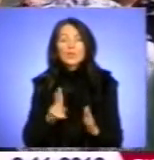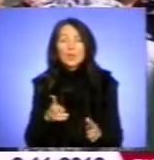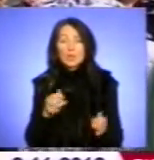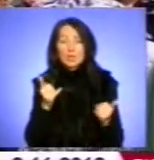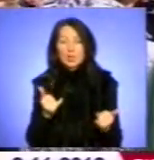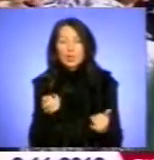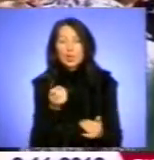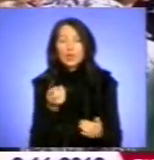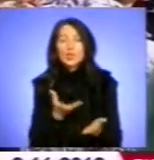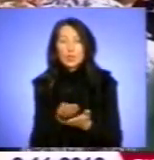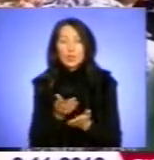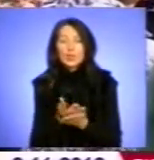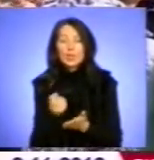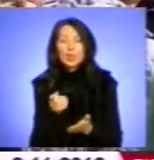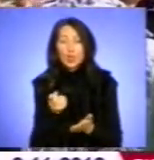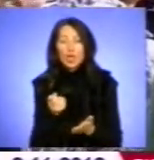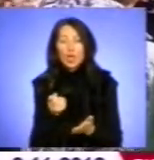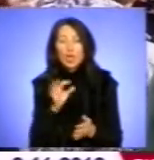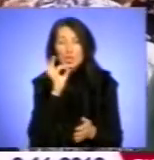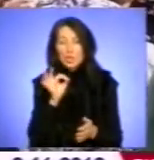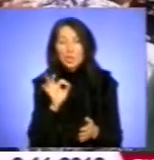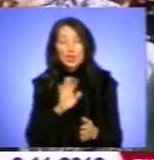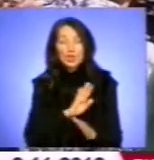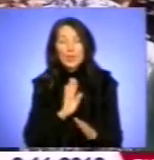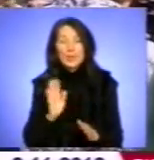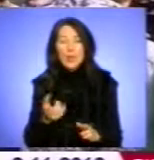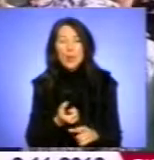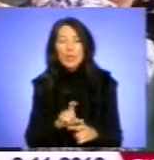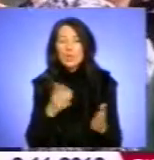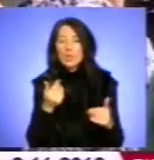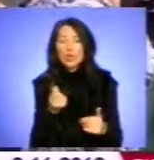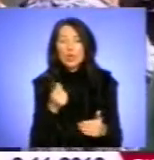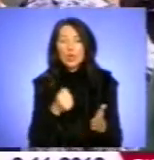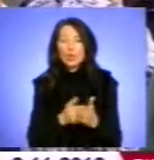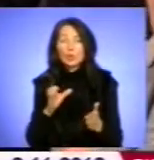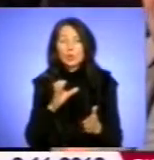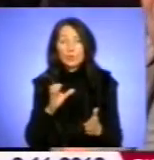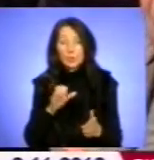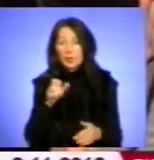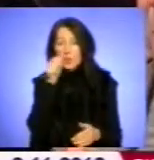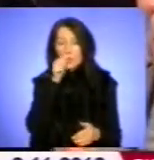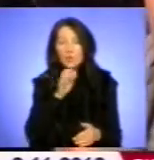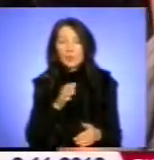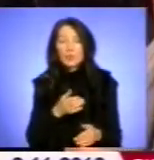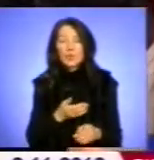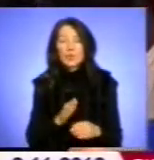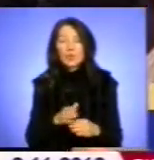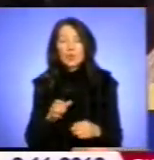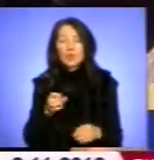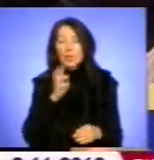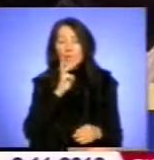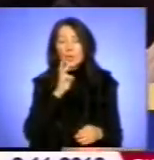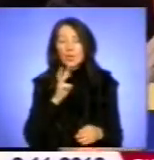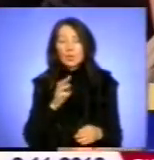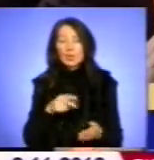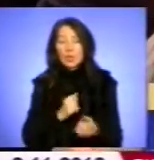нам трошки заплатили, ніби ще. А сказали, що не буде вже більше грошей, не буде до січня місяця. Не віддають зарплати на роботу, ходимо